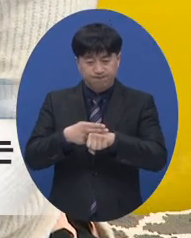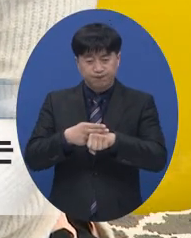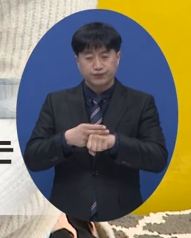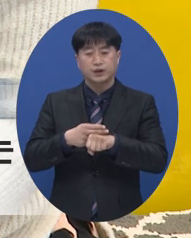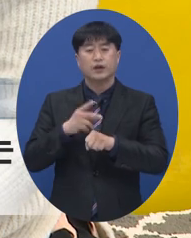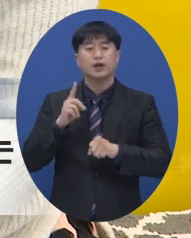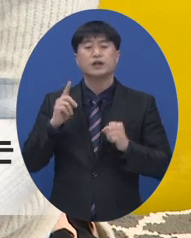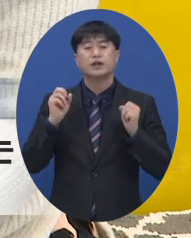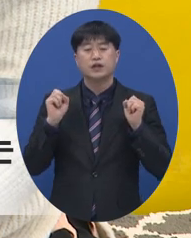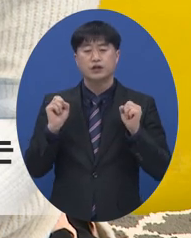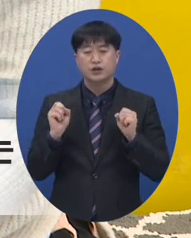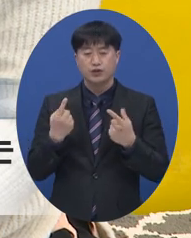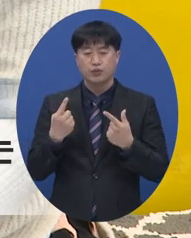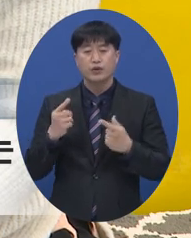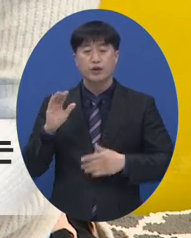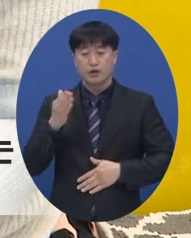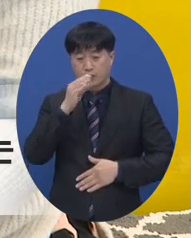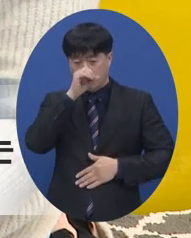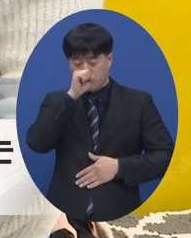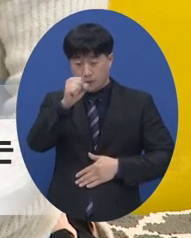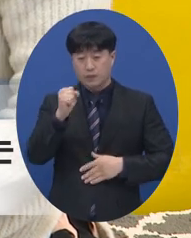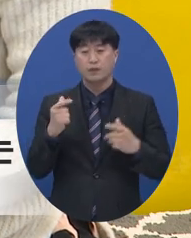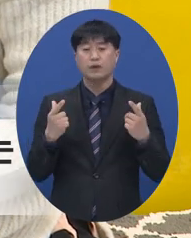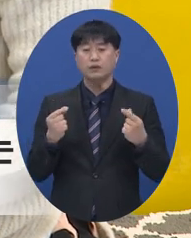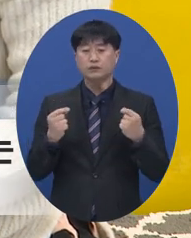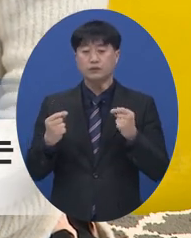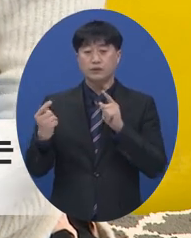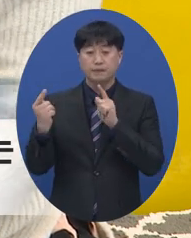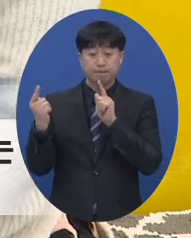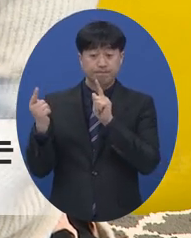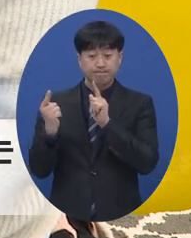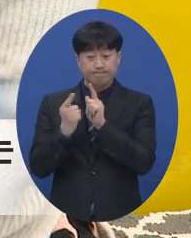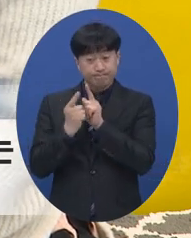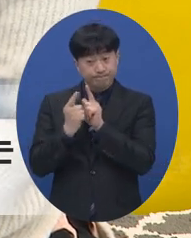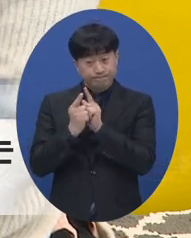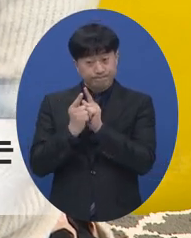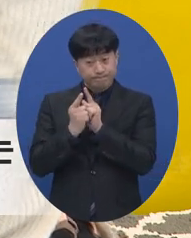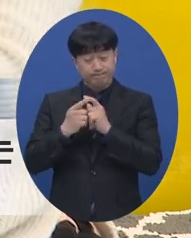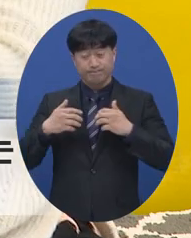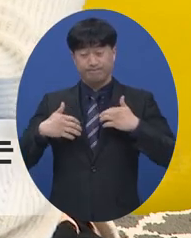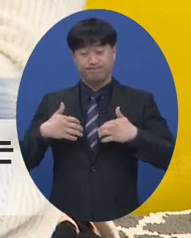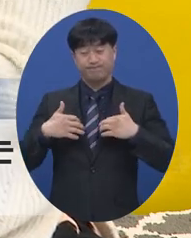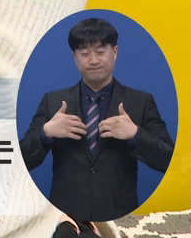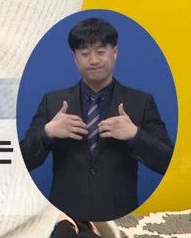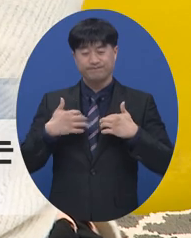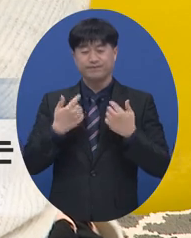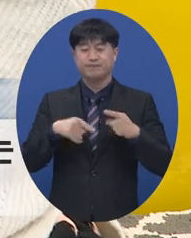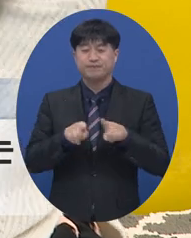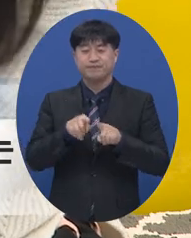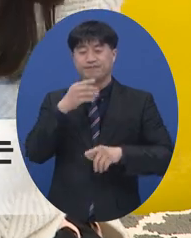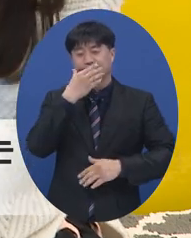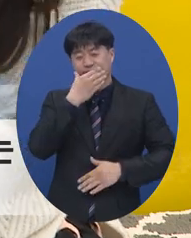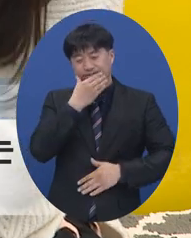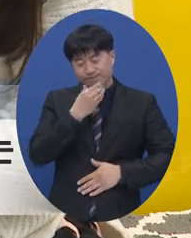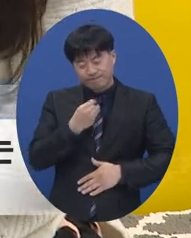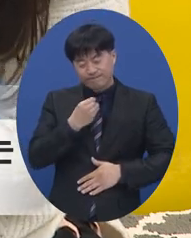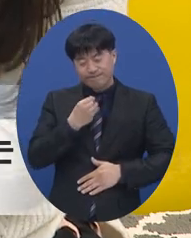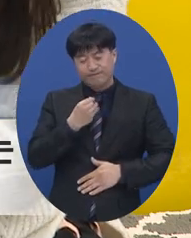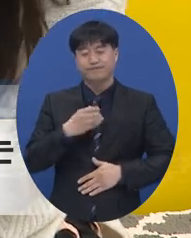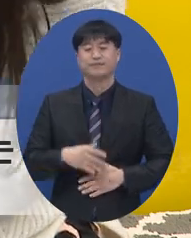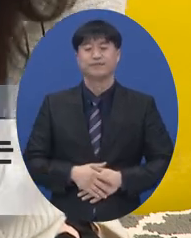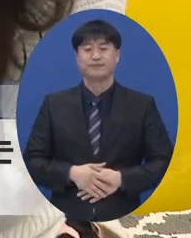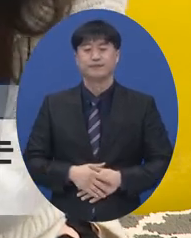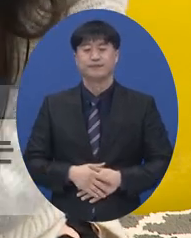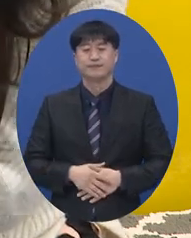시켜가는 하나의 기회가 됐으면 좋겠어요 만나서 강 나와 고향 께